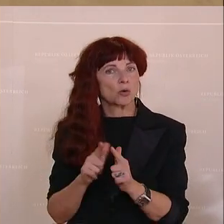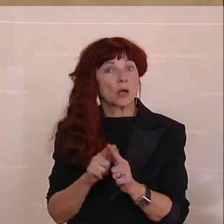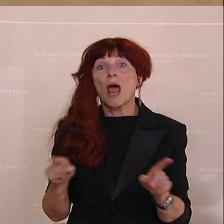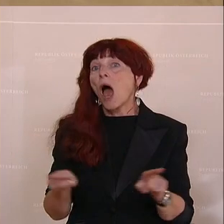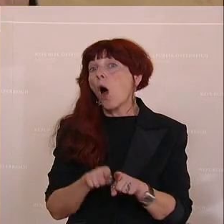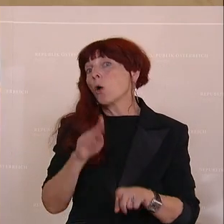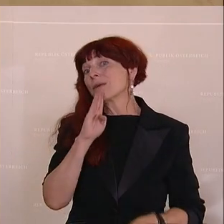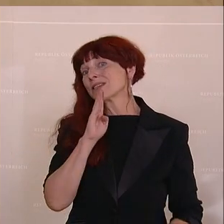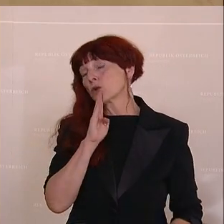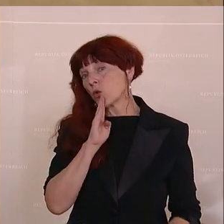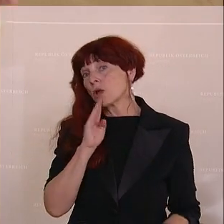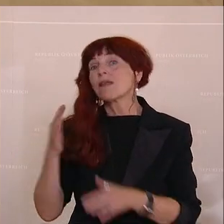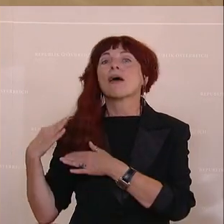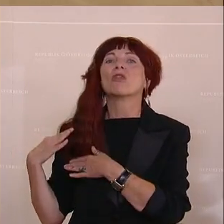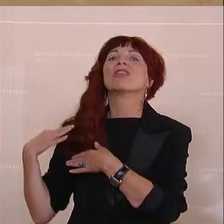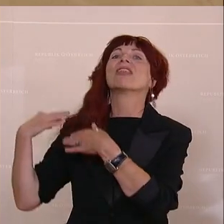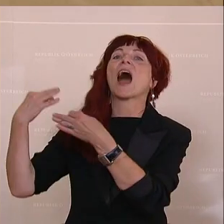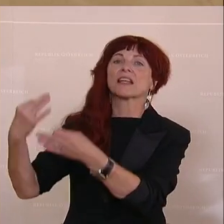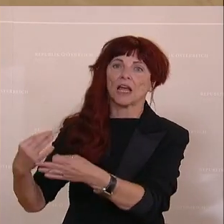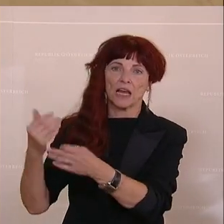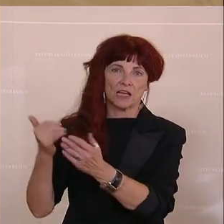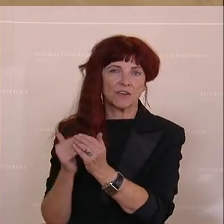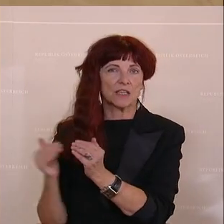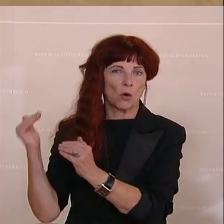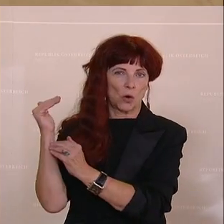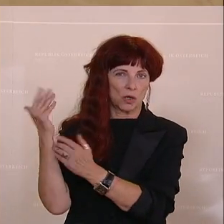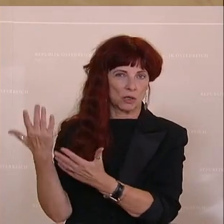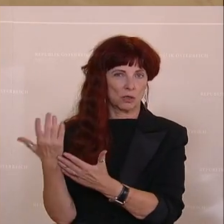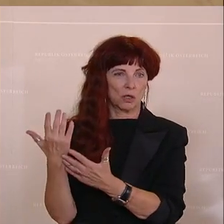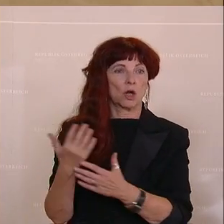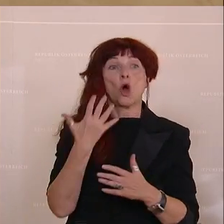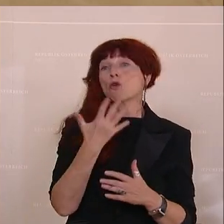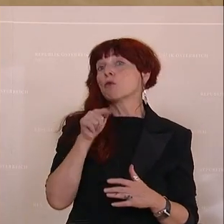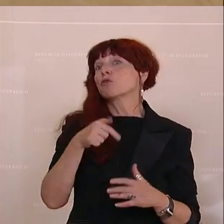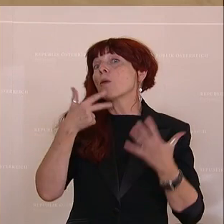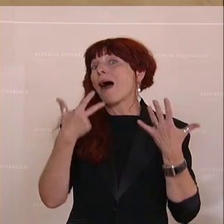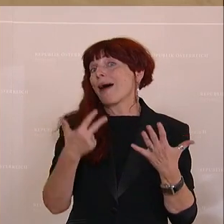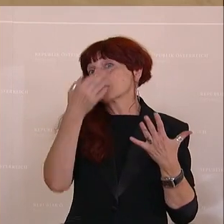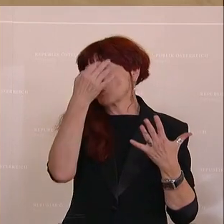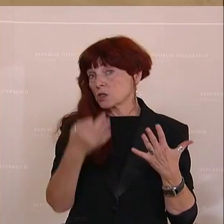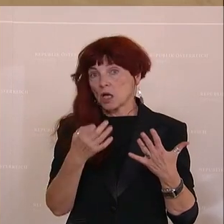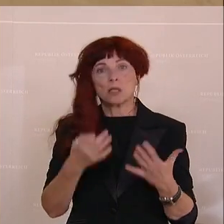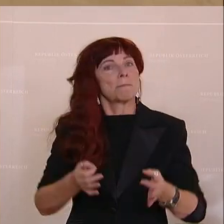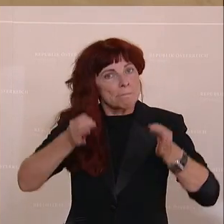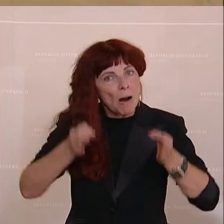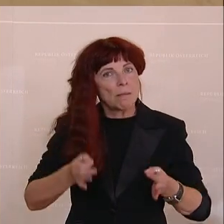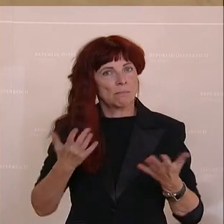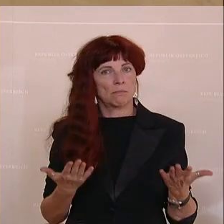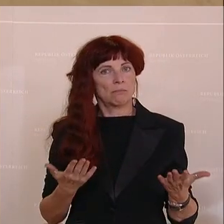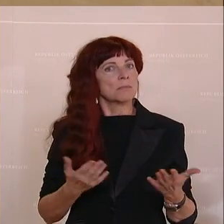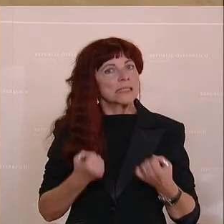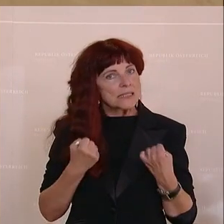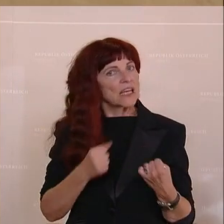Pensionen im Nachhinein erhöht. Und dieser Anpassungsfaktor ist 5,8%, der ist valide, der ist gesichert, das ist